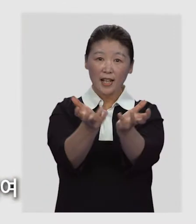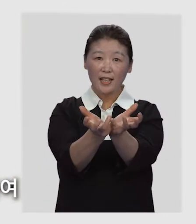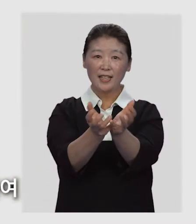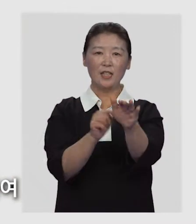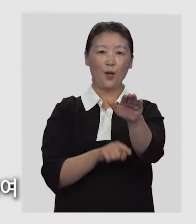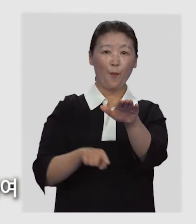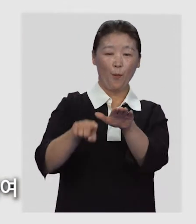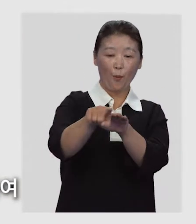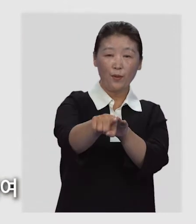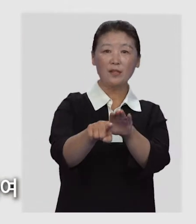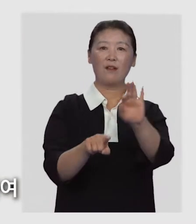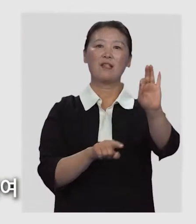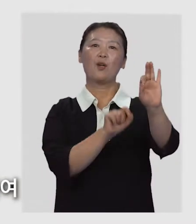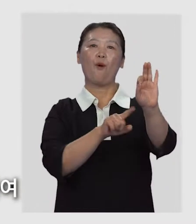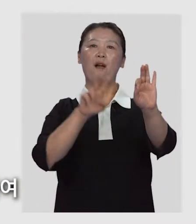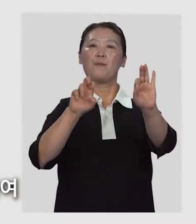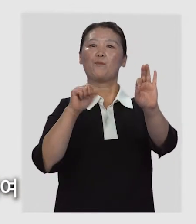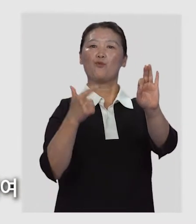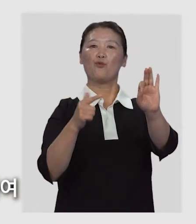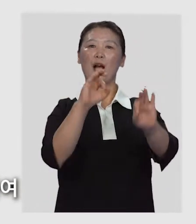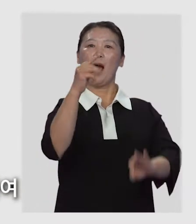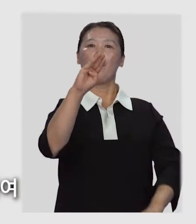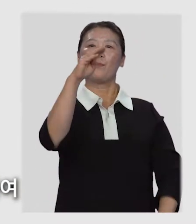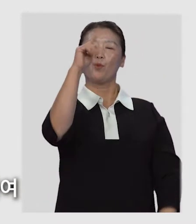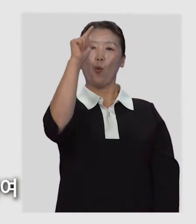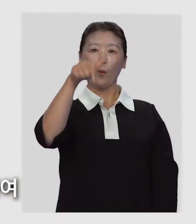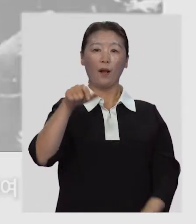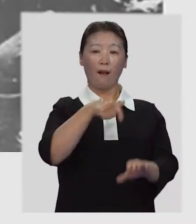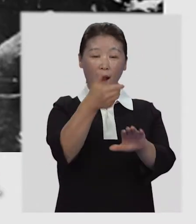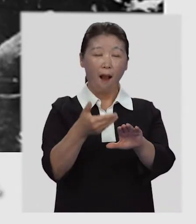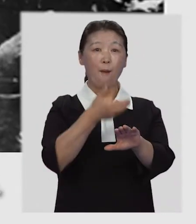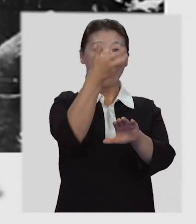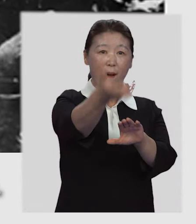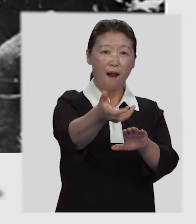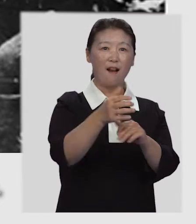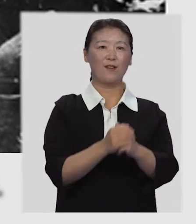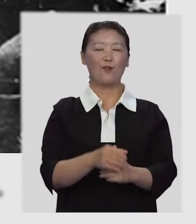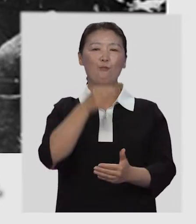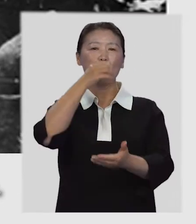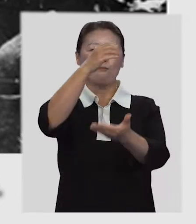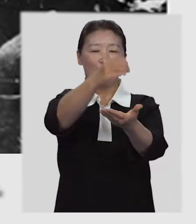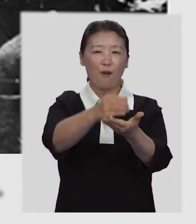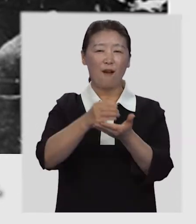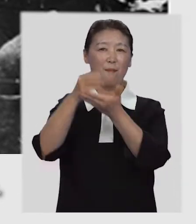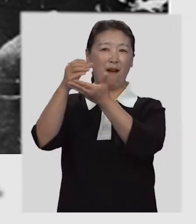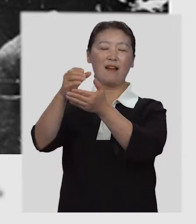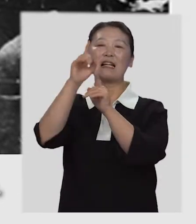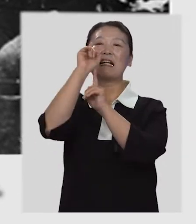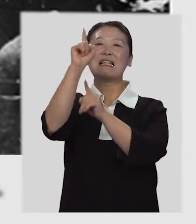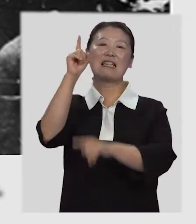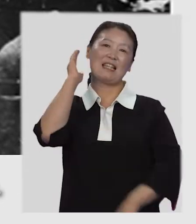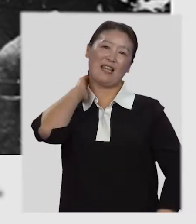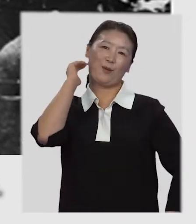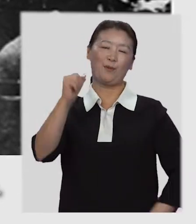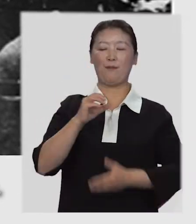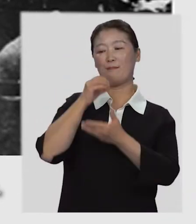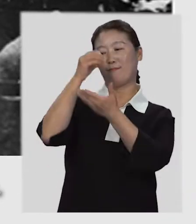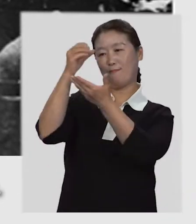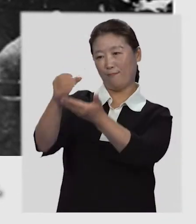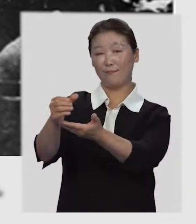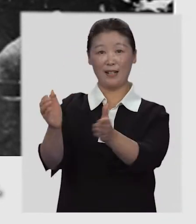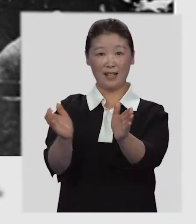제6사단은 가장 선봉에서 10월 26일 압록강까지 진격하여 수통에 물을 담아 이승만 대통령에게